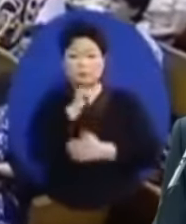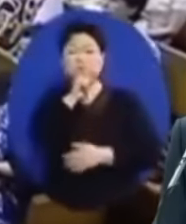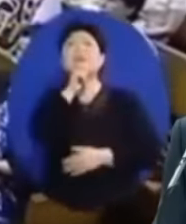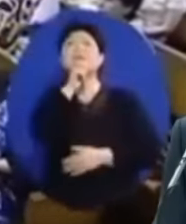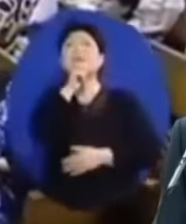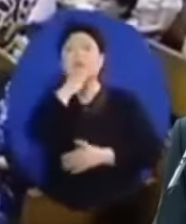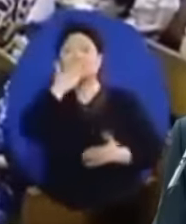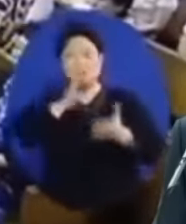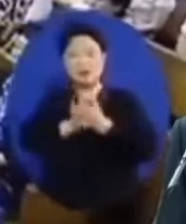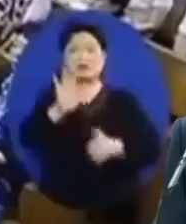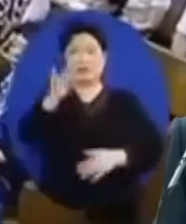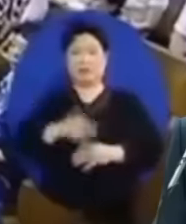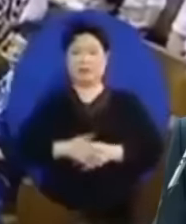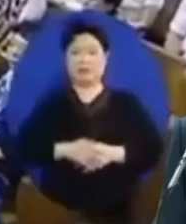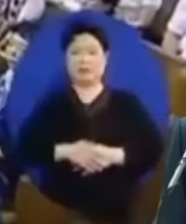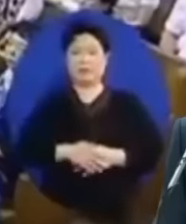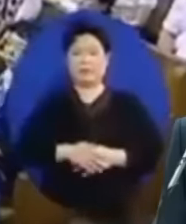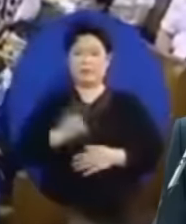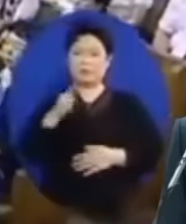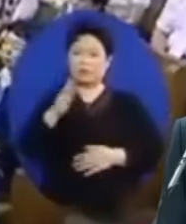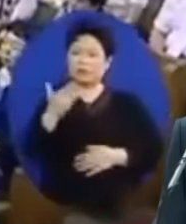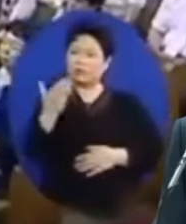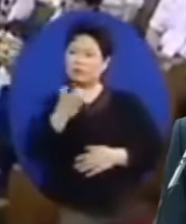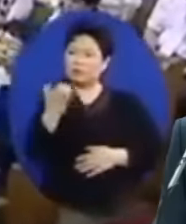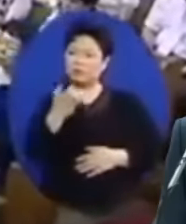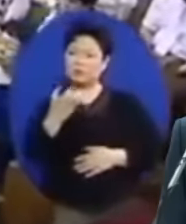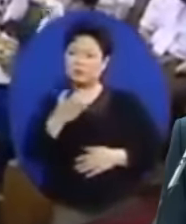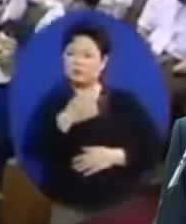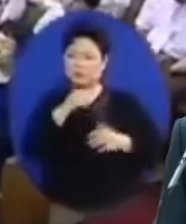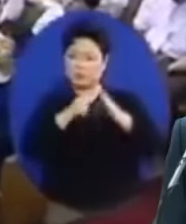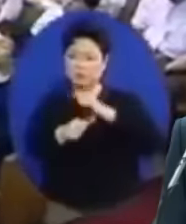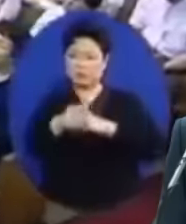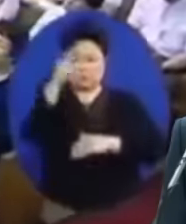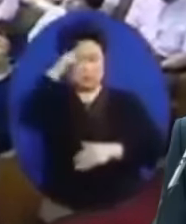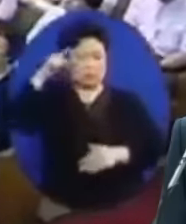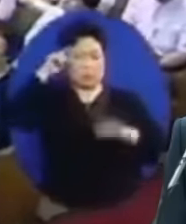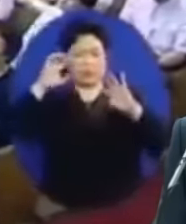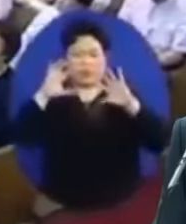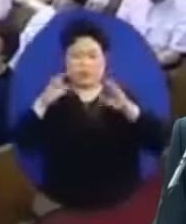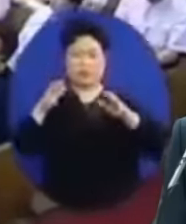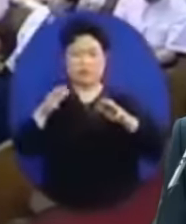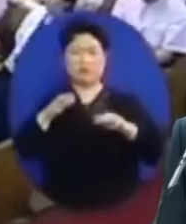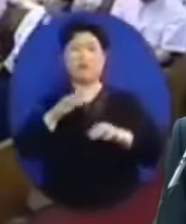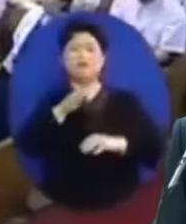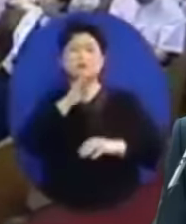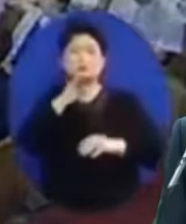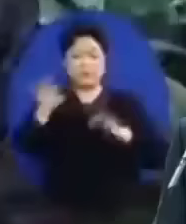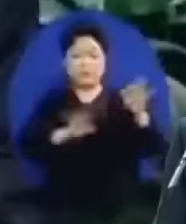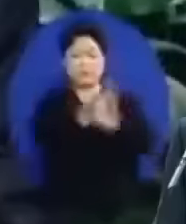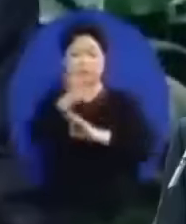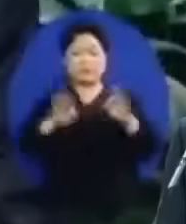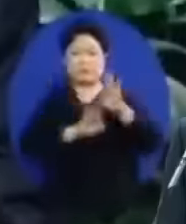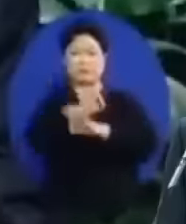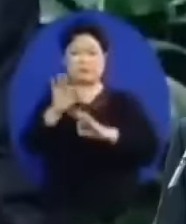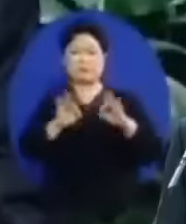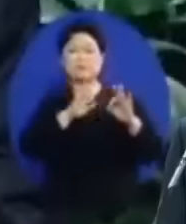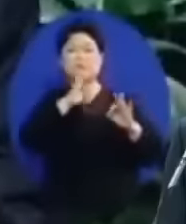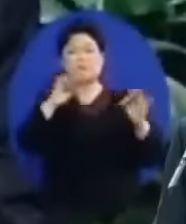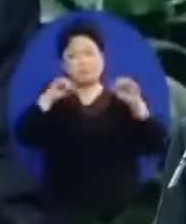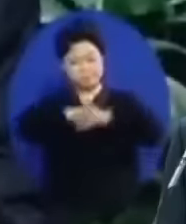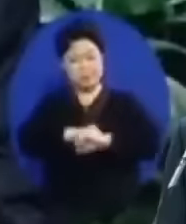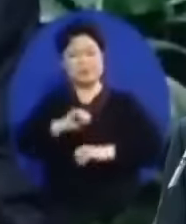가난해지고 마는 것입니다. 1990년대 대표적인 공산국가인 소련이 그로 말미암아 경제적으로 파탄에